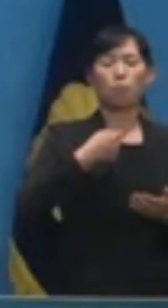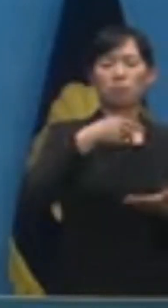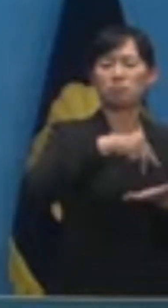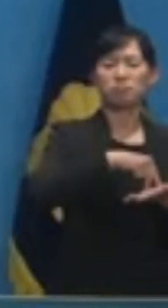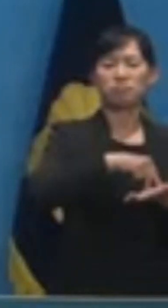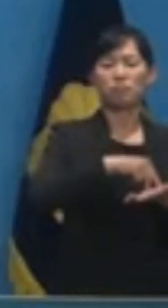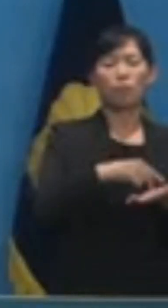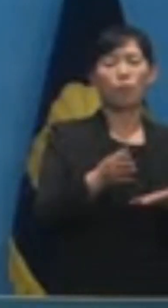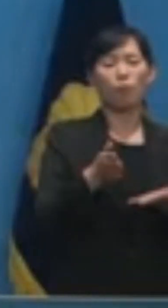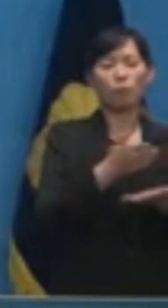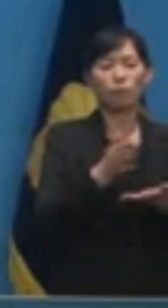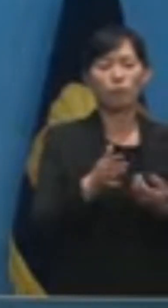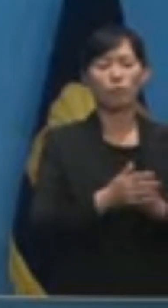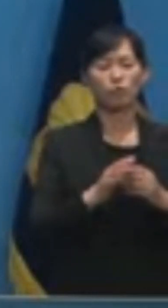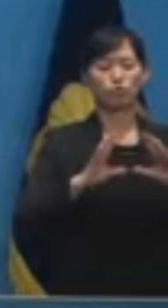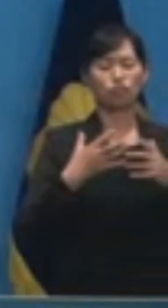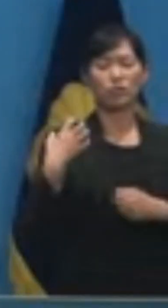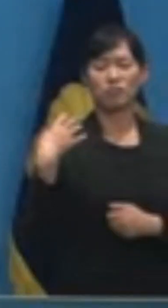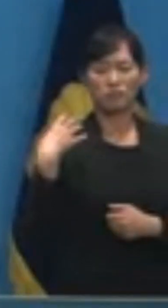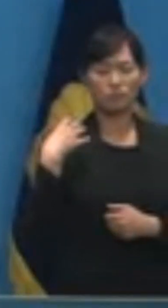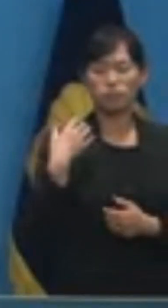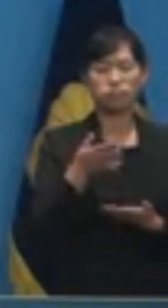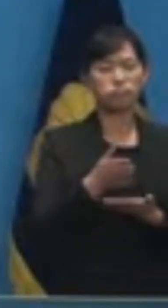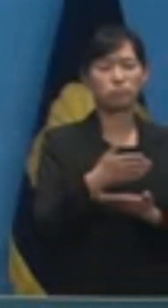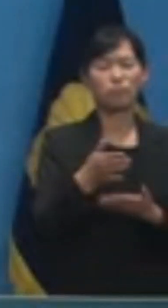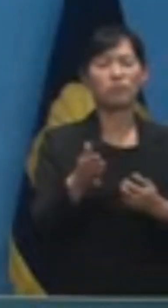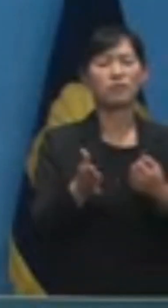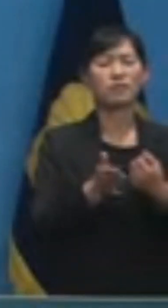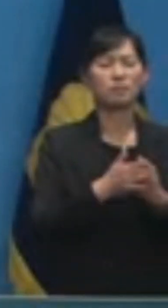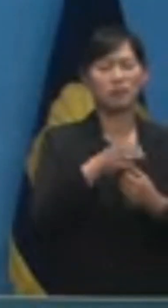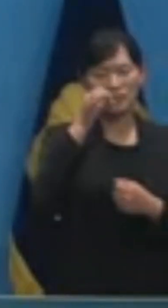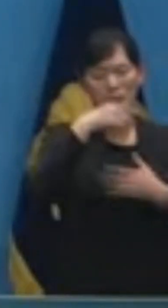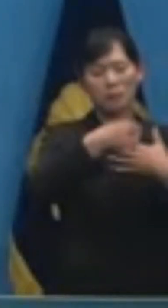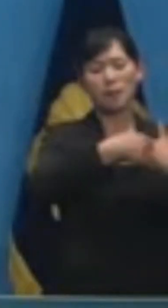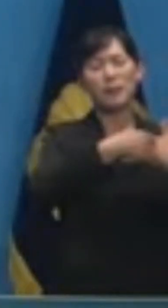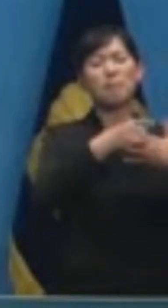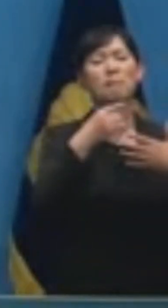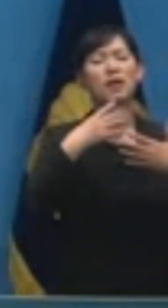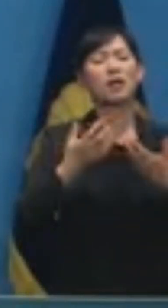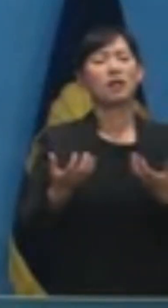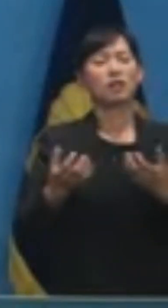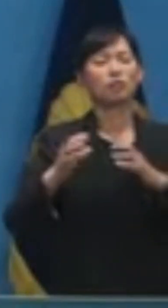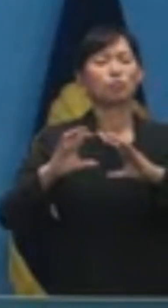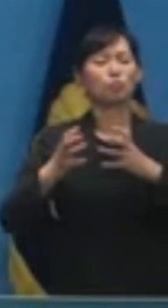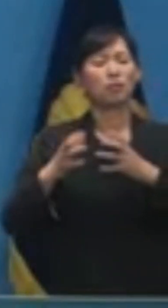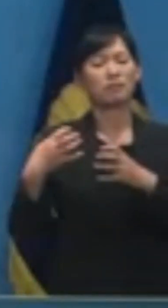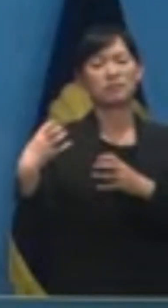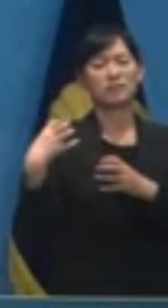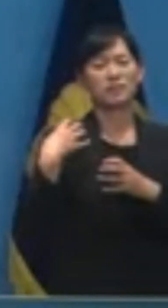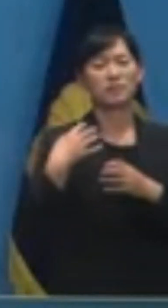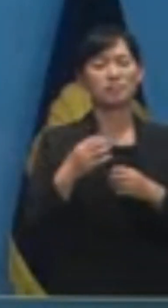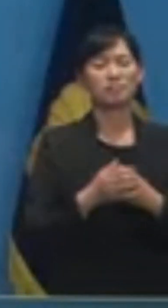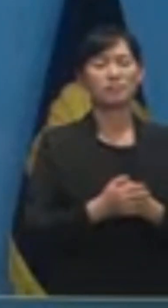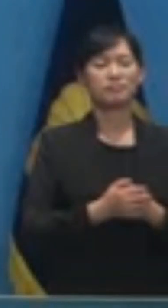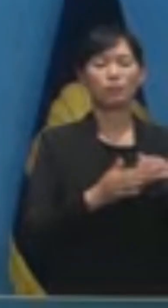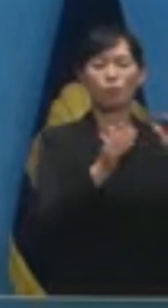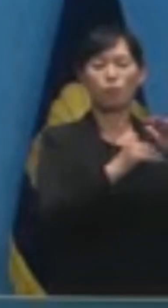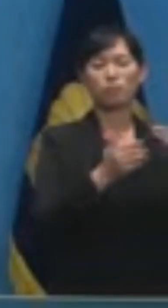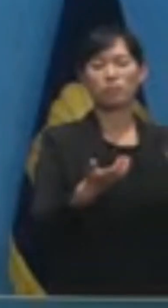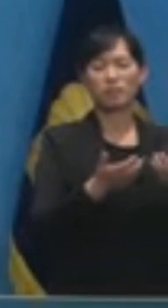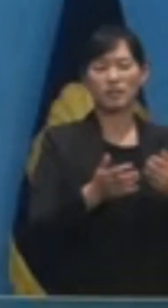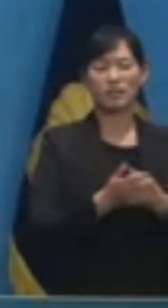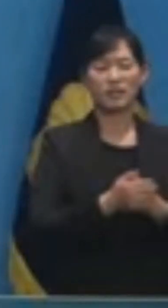확보나 국가의 책임이 담보되지 않아 무늬만 국가직이 되어 있습니다. 소방청의